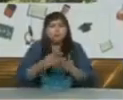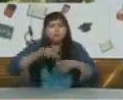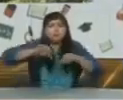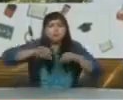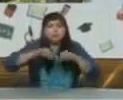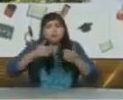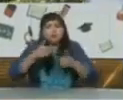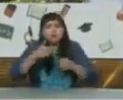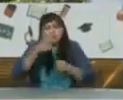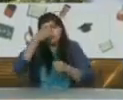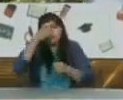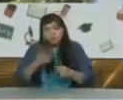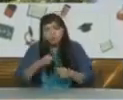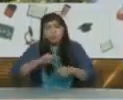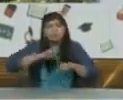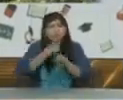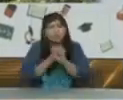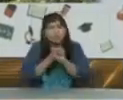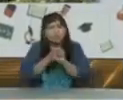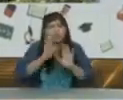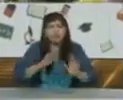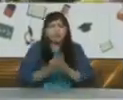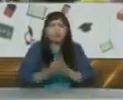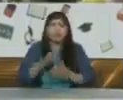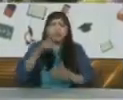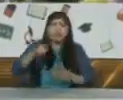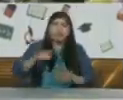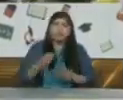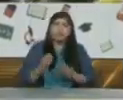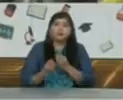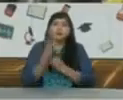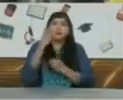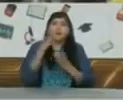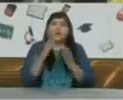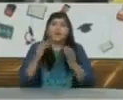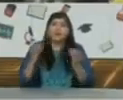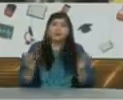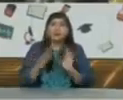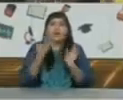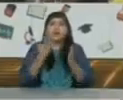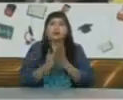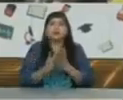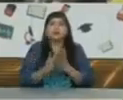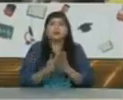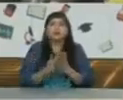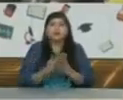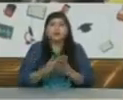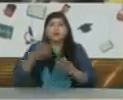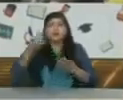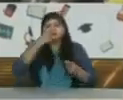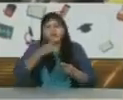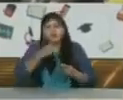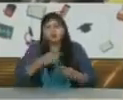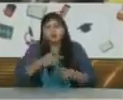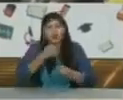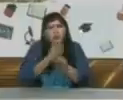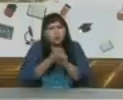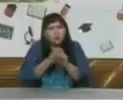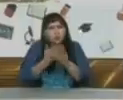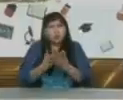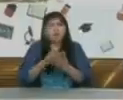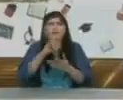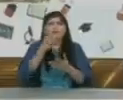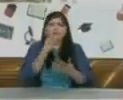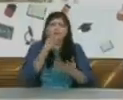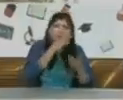थोड़े गंभीर होते हैं, मैं मेरे सुबह जो शुरू करता हूं तो कठिन चीजों से शुरू करना पसंद करता हूं।